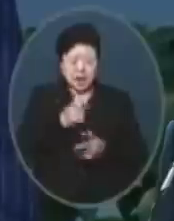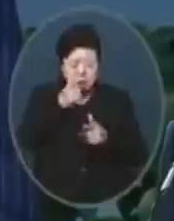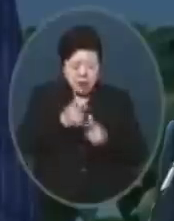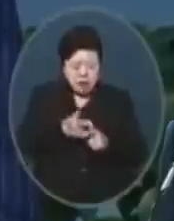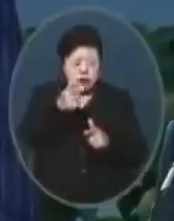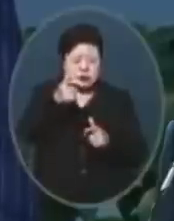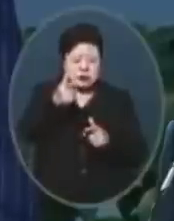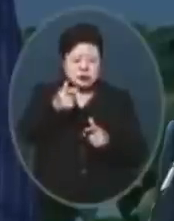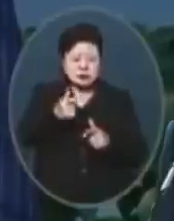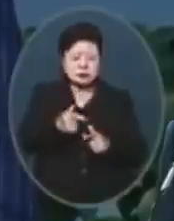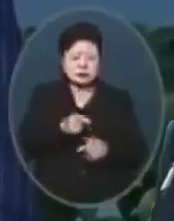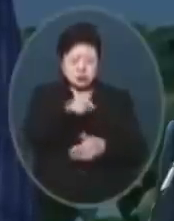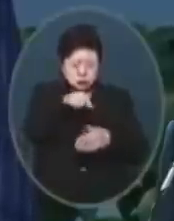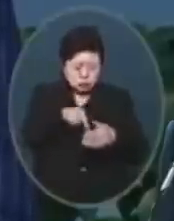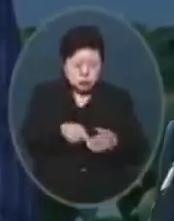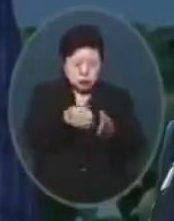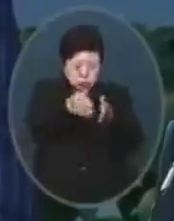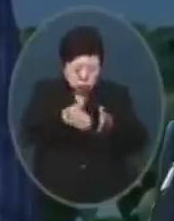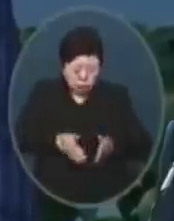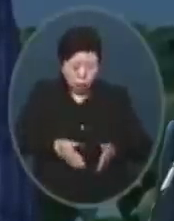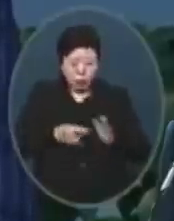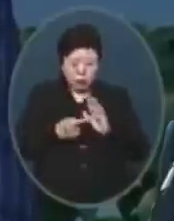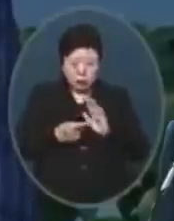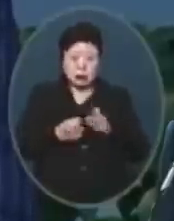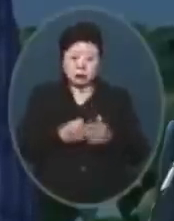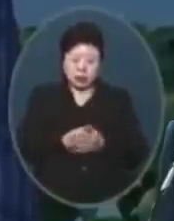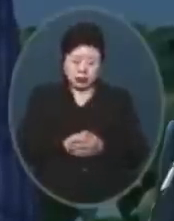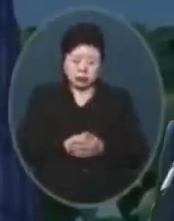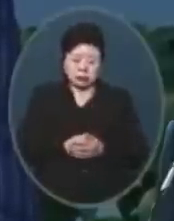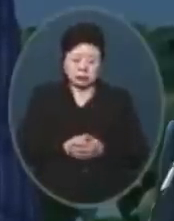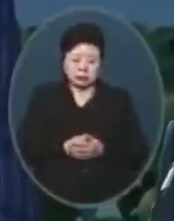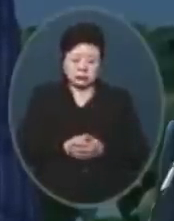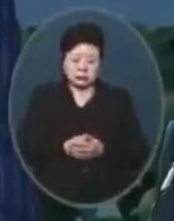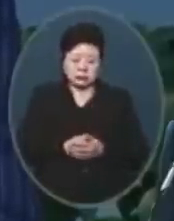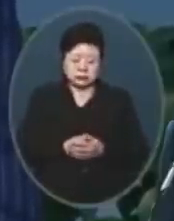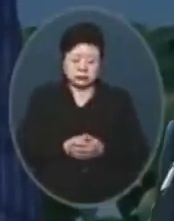예수님 속에서 나타나기 때문인 것입니다.